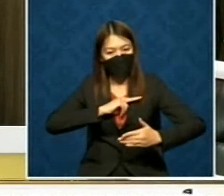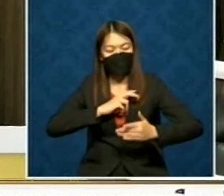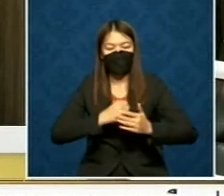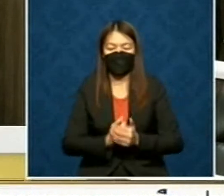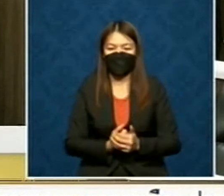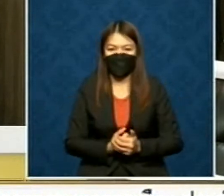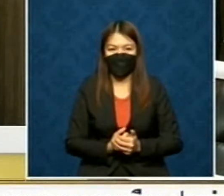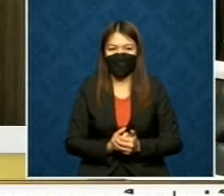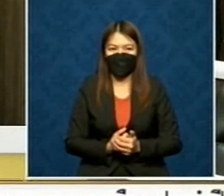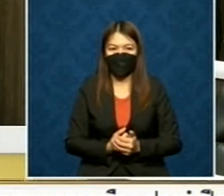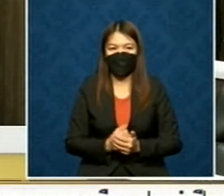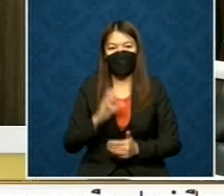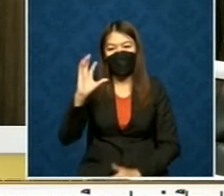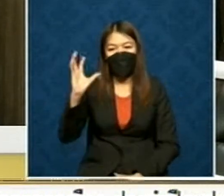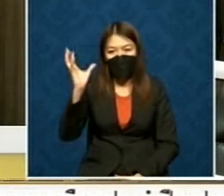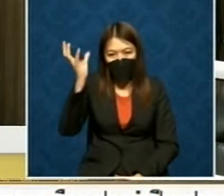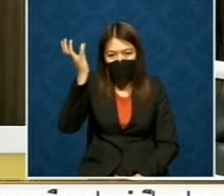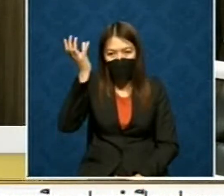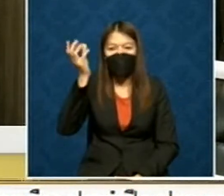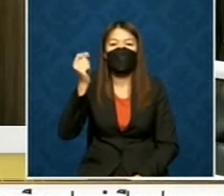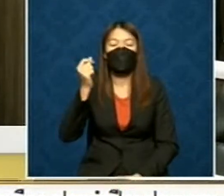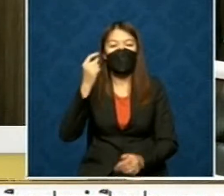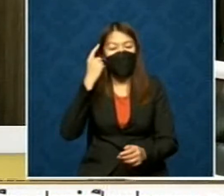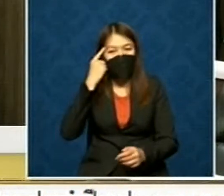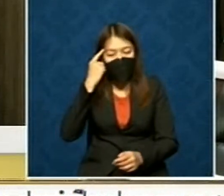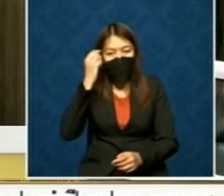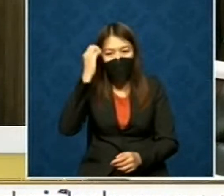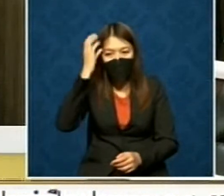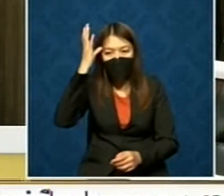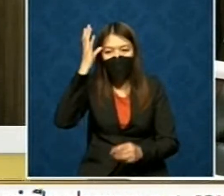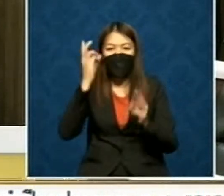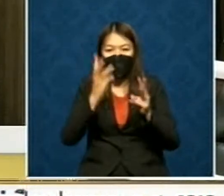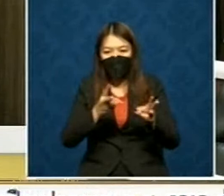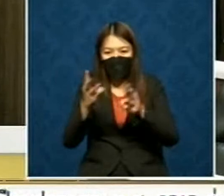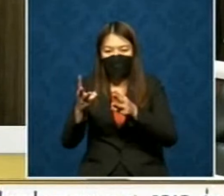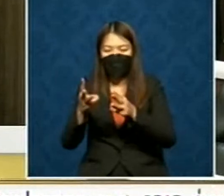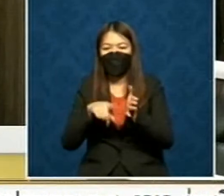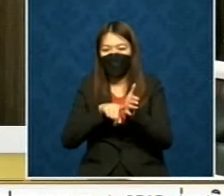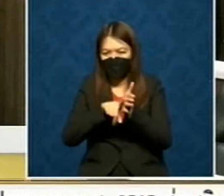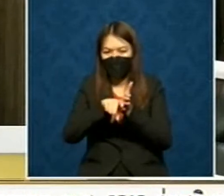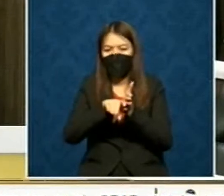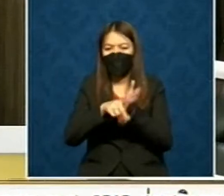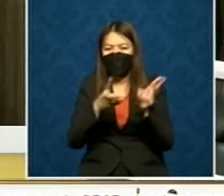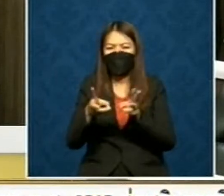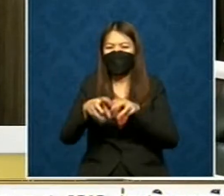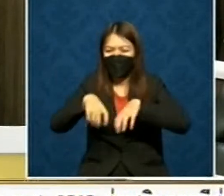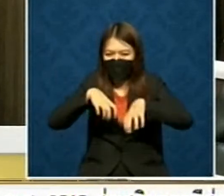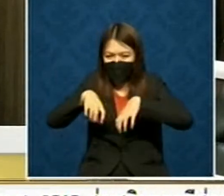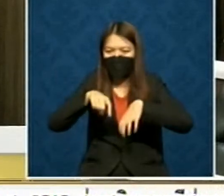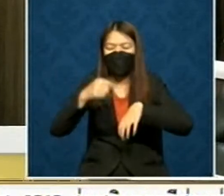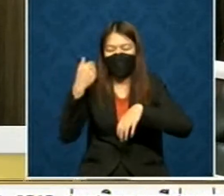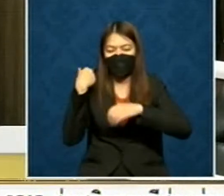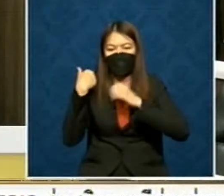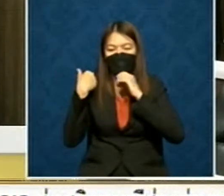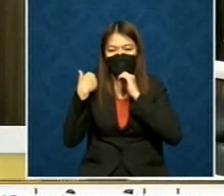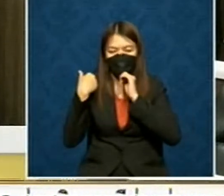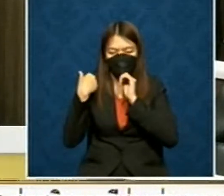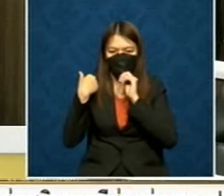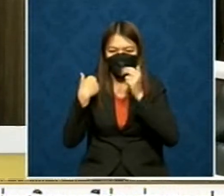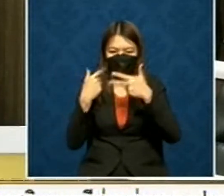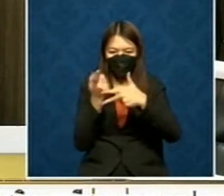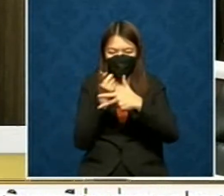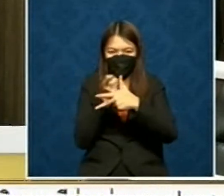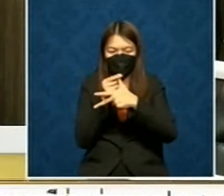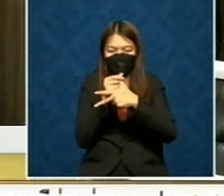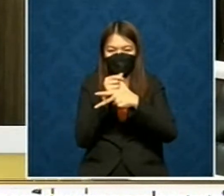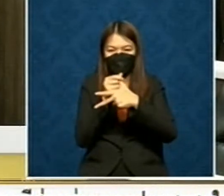ครั ทั่วโลกมีองความรู้และแนวปฏิบัติในการกจัด ASF อยู่แล้ว มอยู่สามหดวยกันหกทหนึคอหล